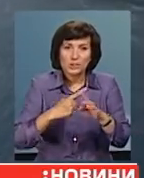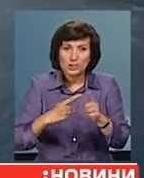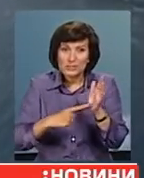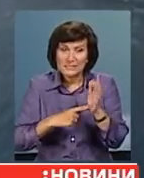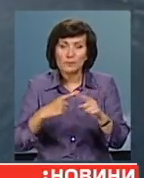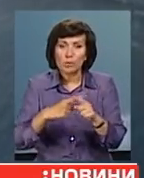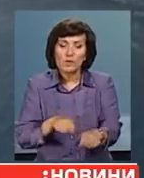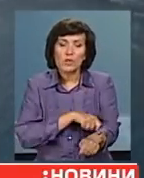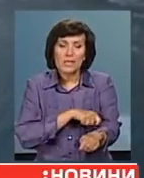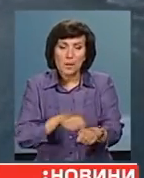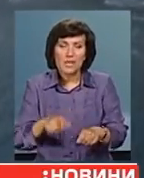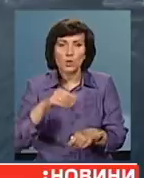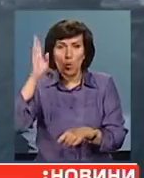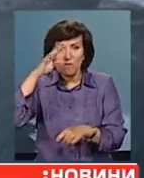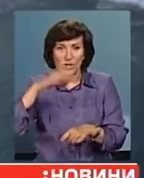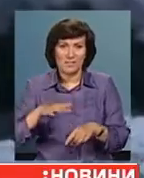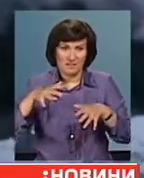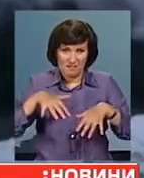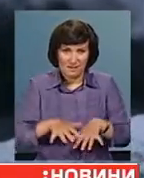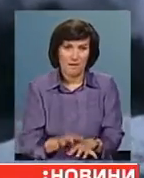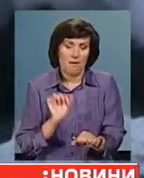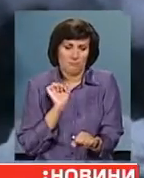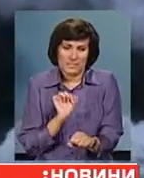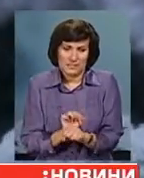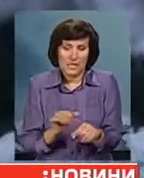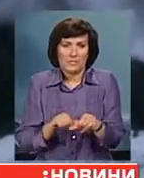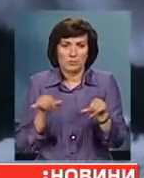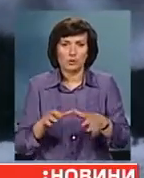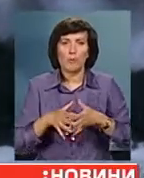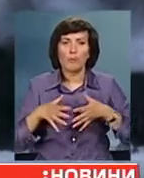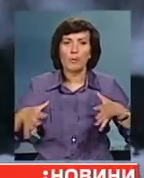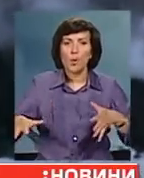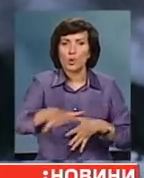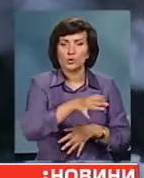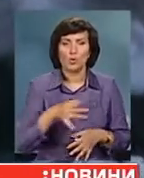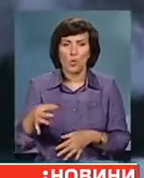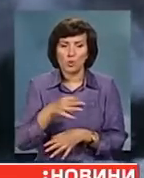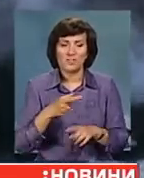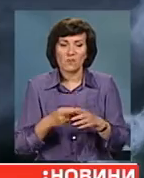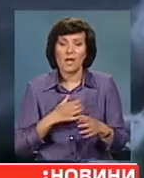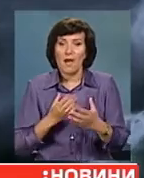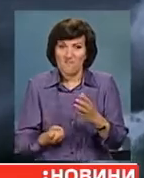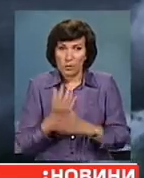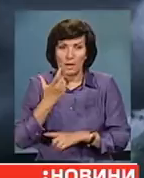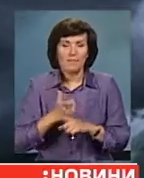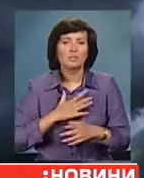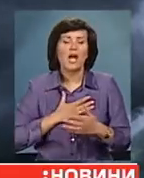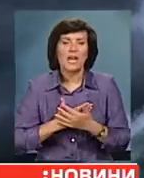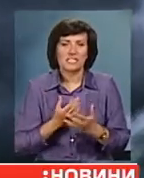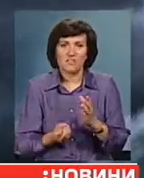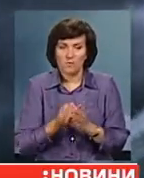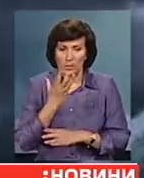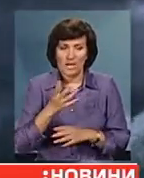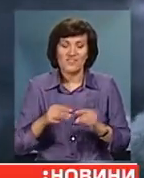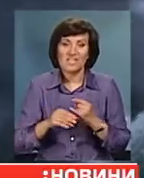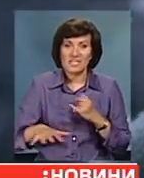кілометрів. У воді розпечена лава застигає, збільшуючи площу острова. Кілауеа – один з найбільших активних вулканів на Землі. Він почав